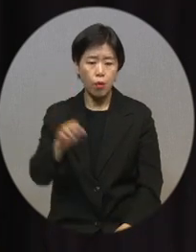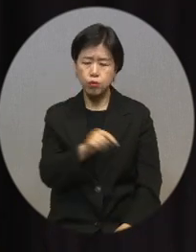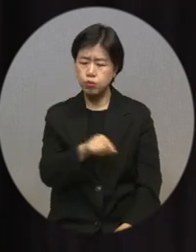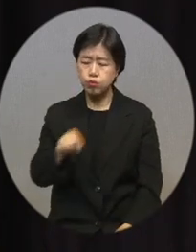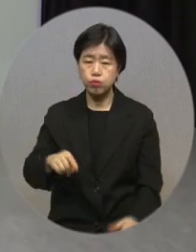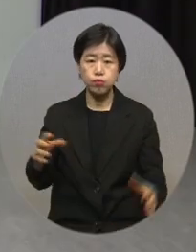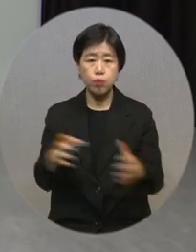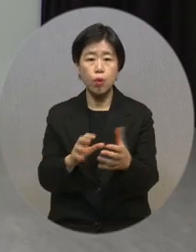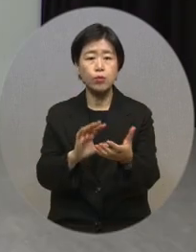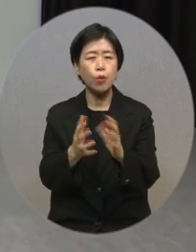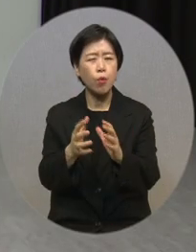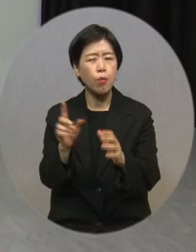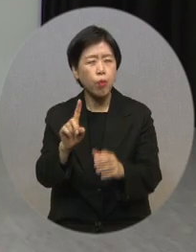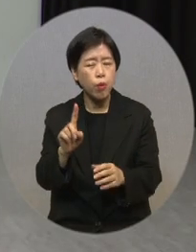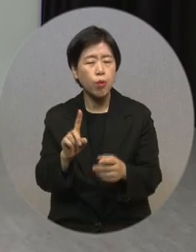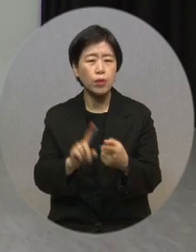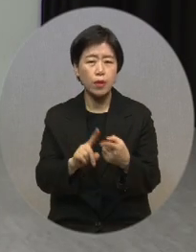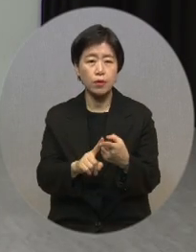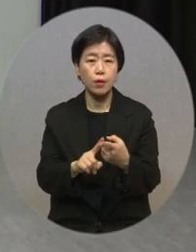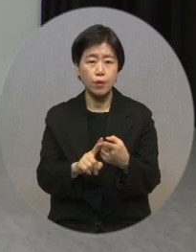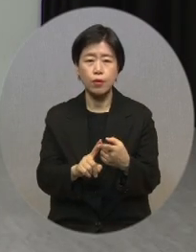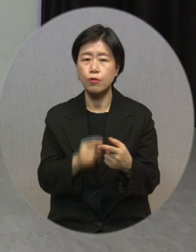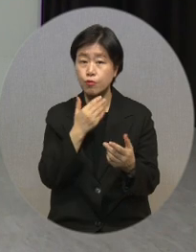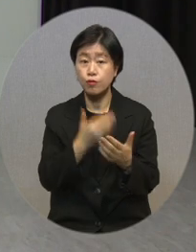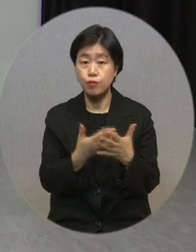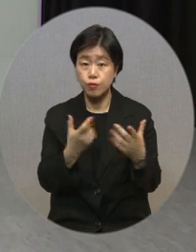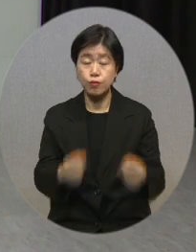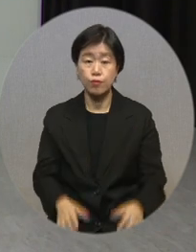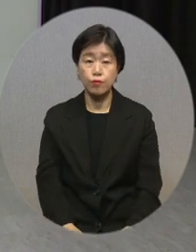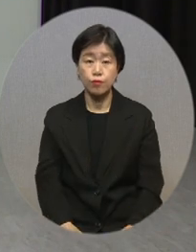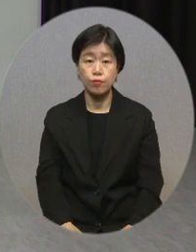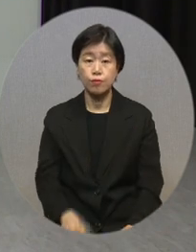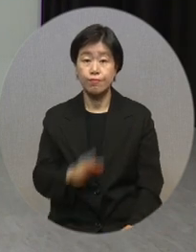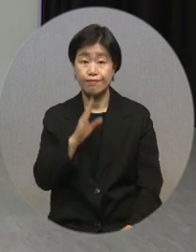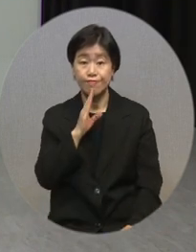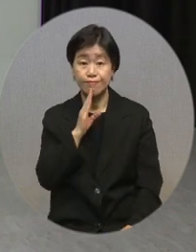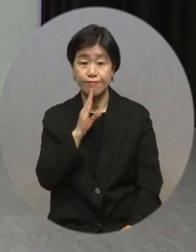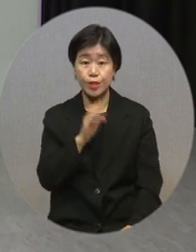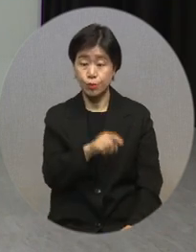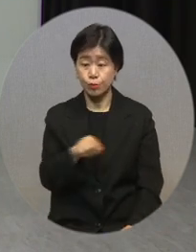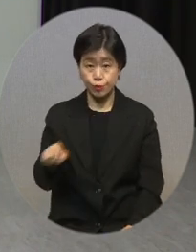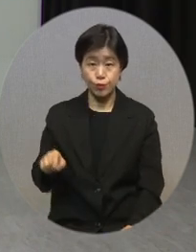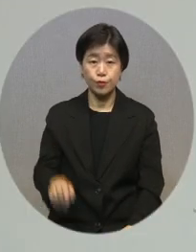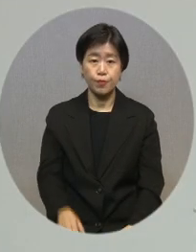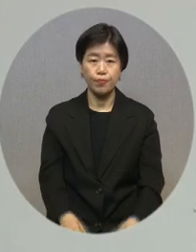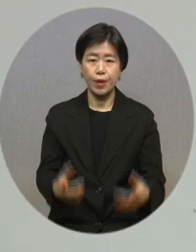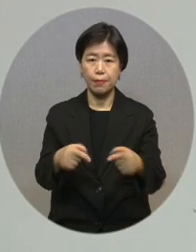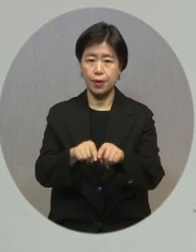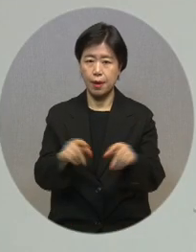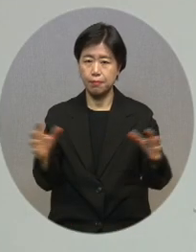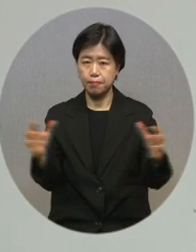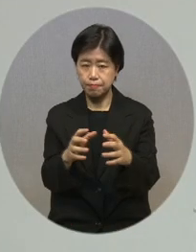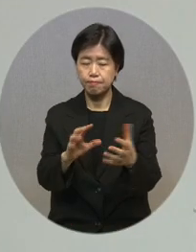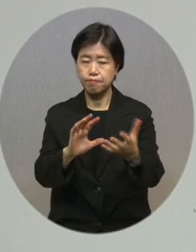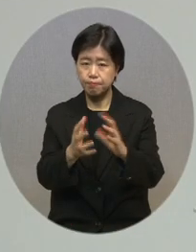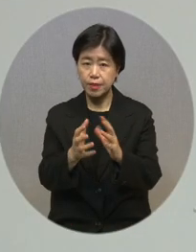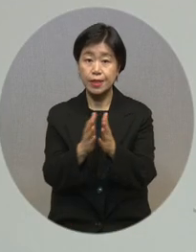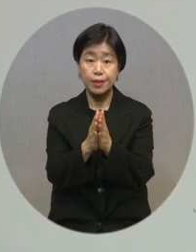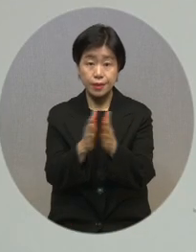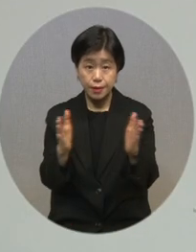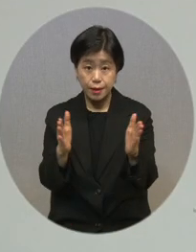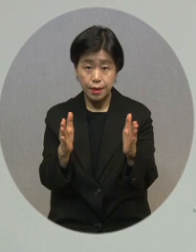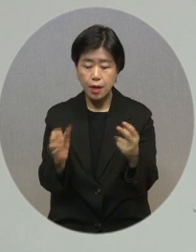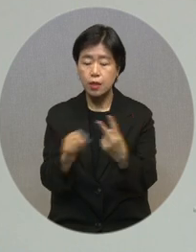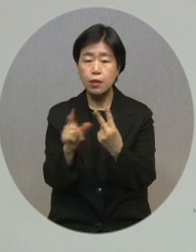부탁드립니다. 네. 그 노사정 그 사회적 대화를 그 재개를 하면서 2월 그